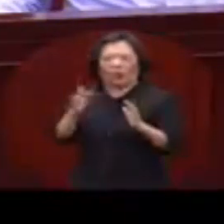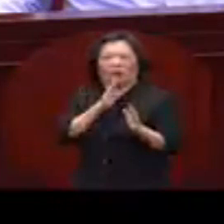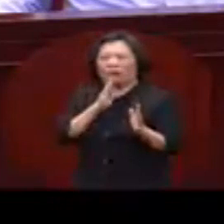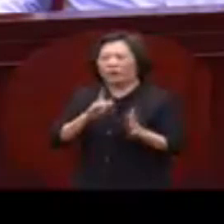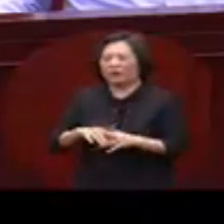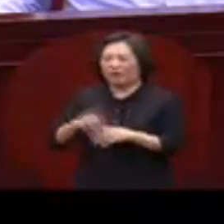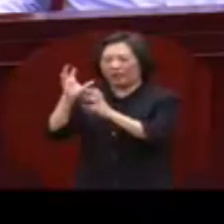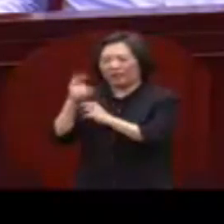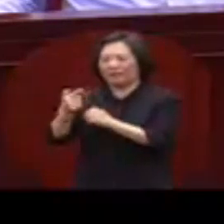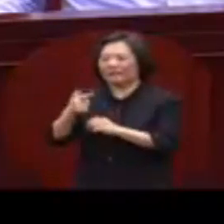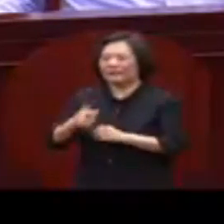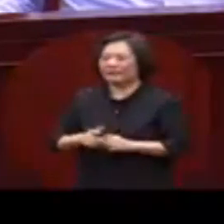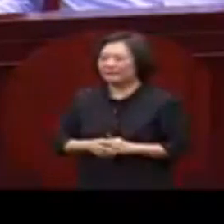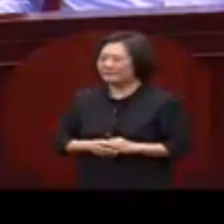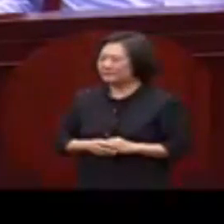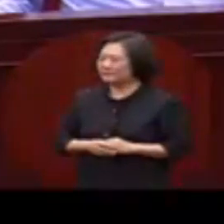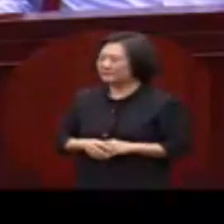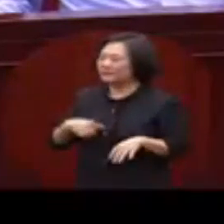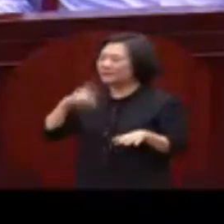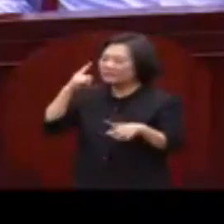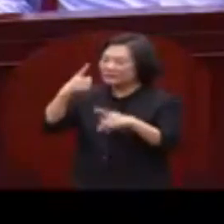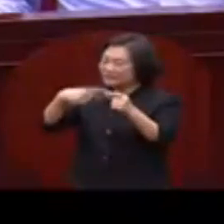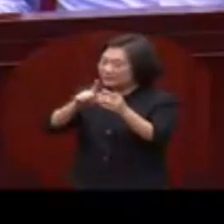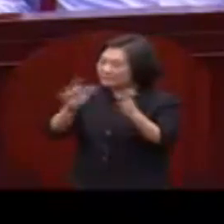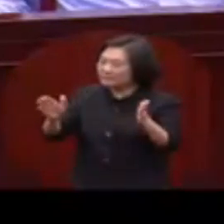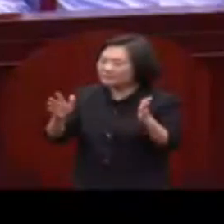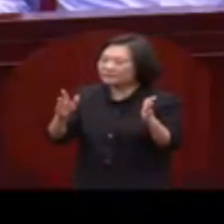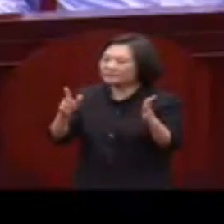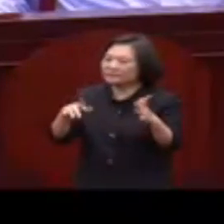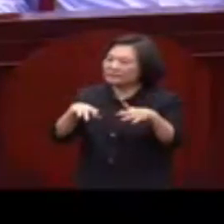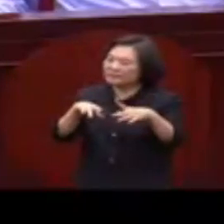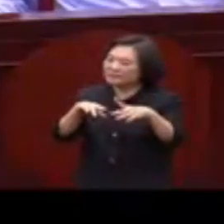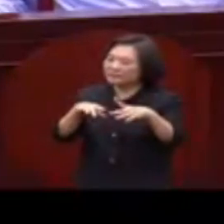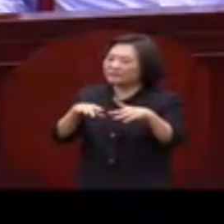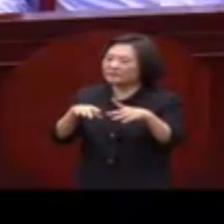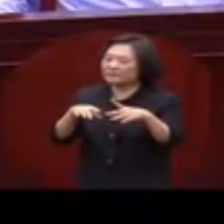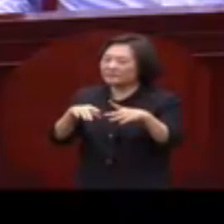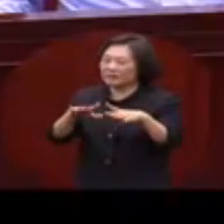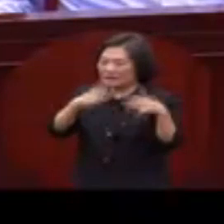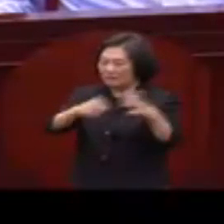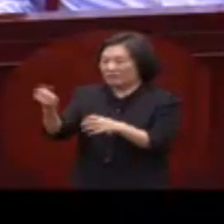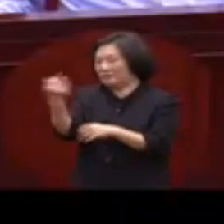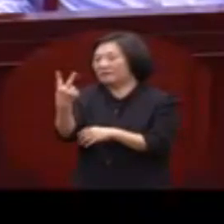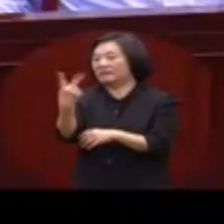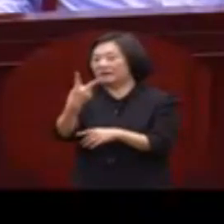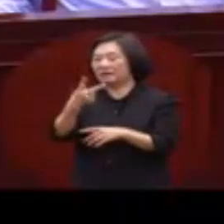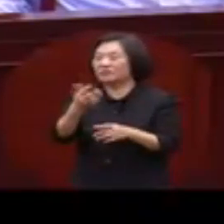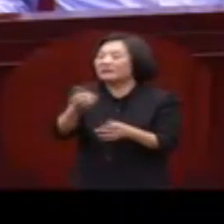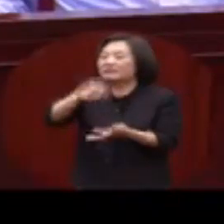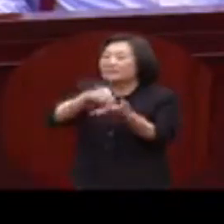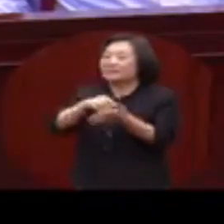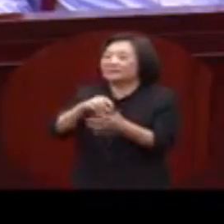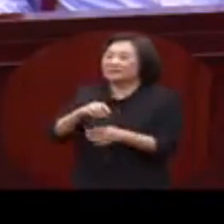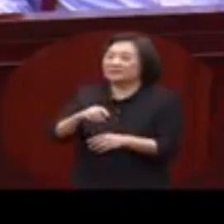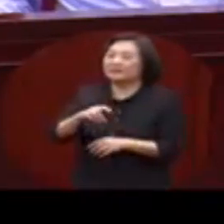讲我们希望在一年内，你知道，把未来台北市在15到20年内最大的两个建设 TOD 跟 EOD 在这一年